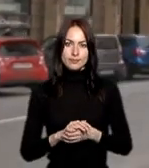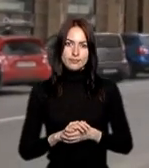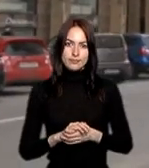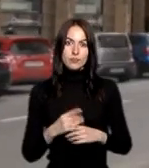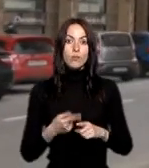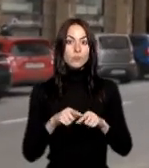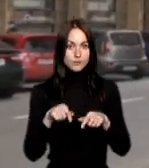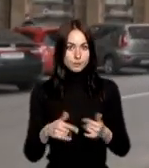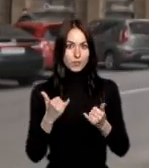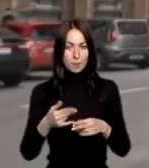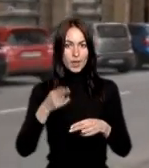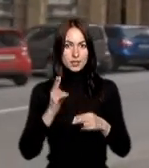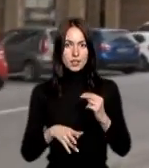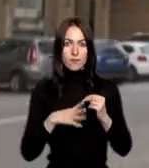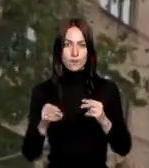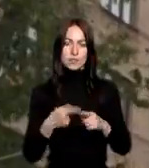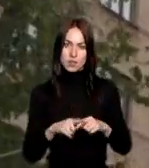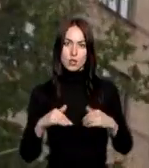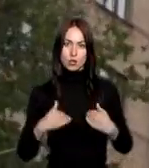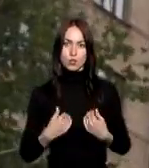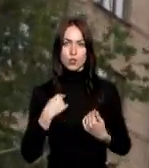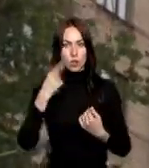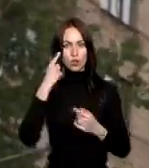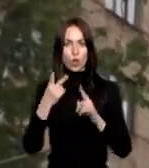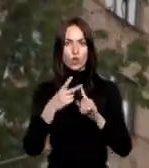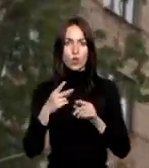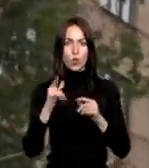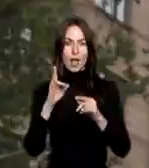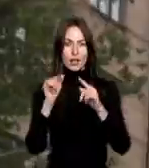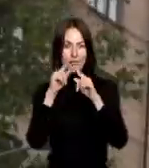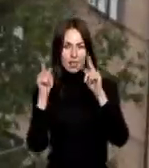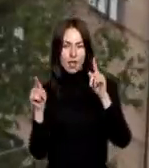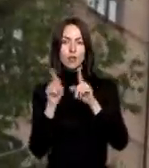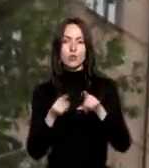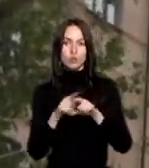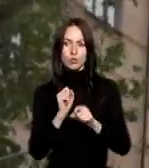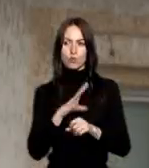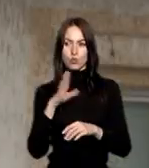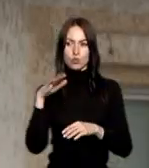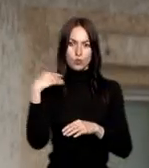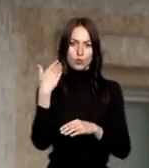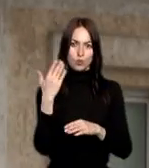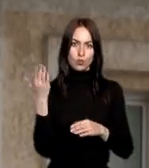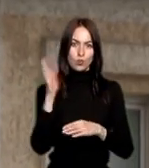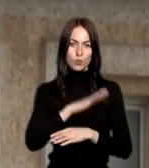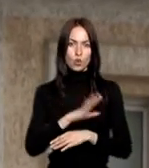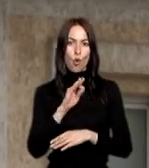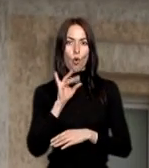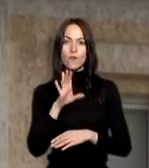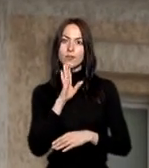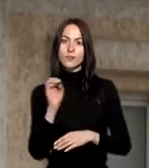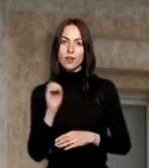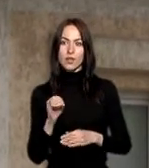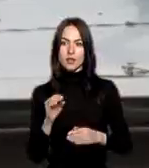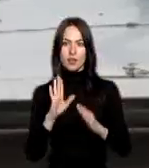Ось тепер закінчилось це все сумно. Я думаю, що друга гілка з більшою вірогідністю теж впаде. Офіс Євгенії розташований